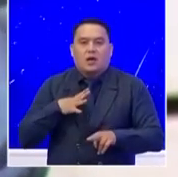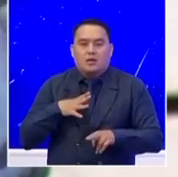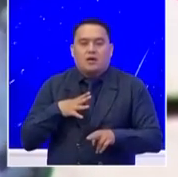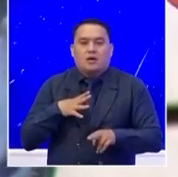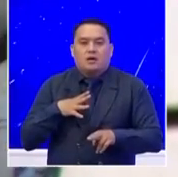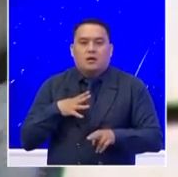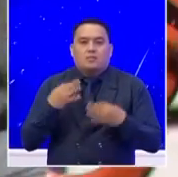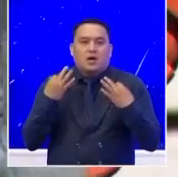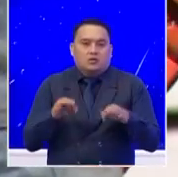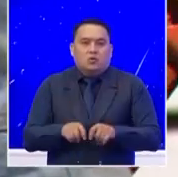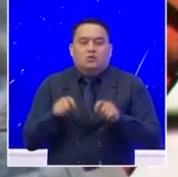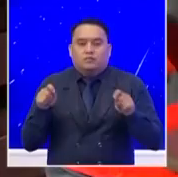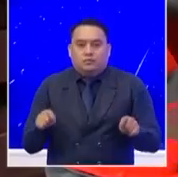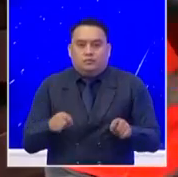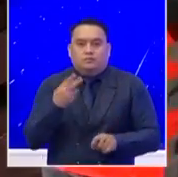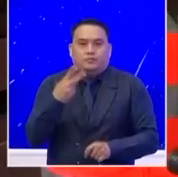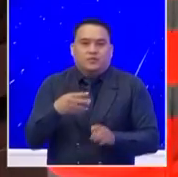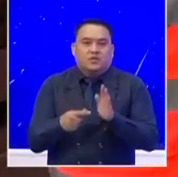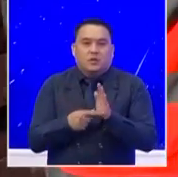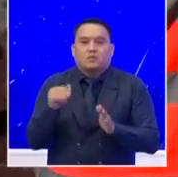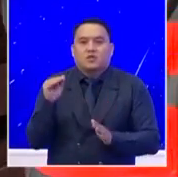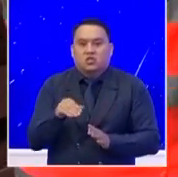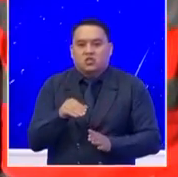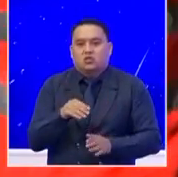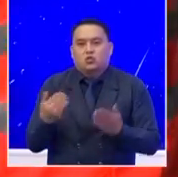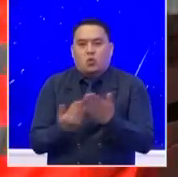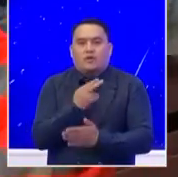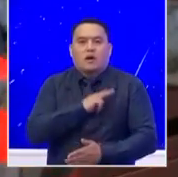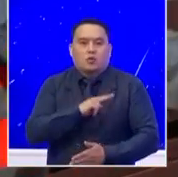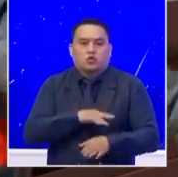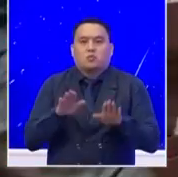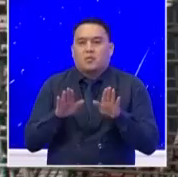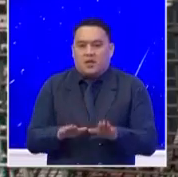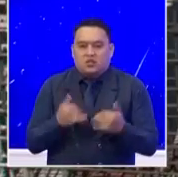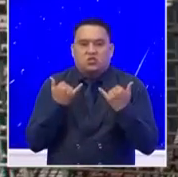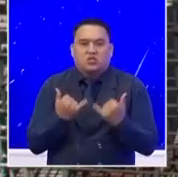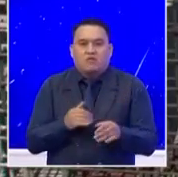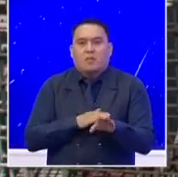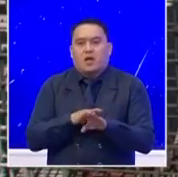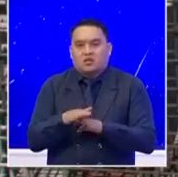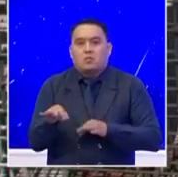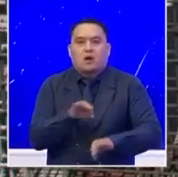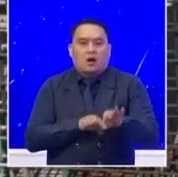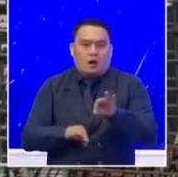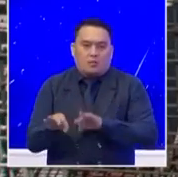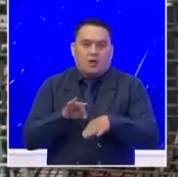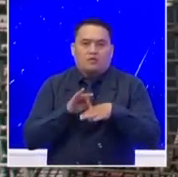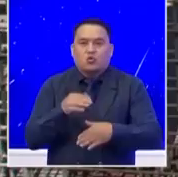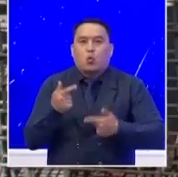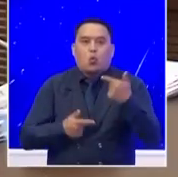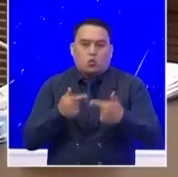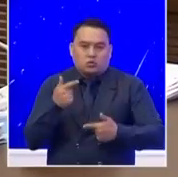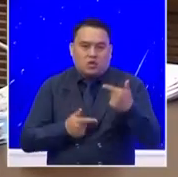меньшей мере позволит создать около 27,5 тысяч новых рабочих мест. Сейчас по реализации проектов проводятся